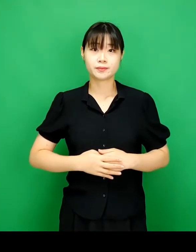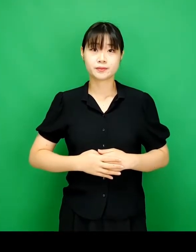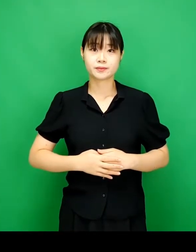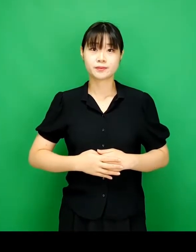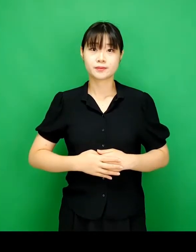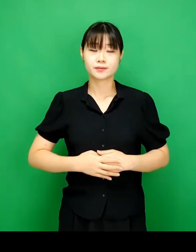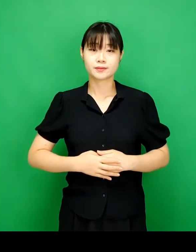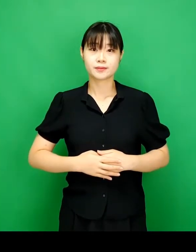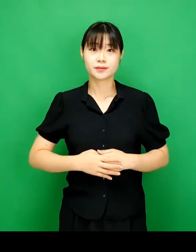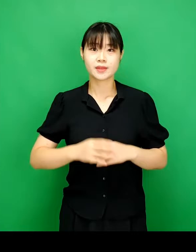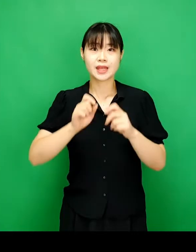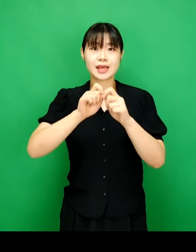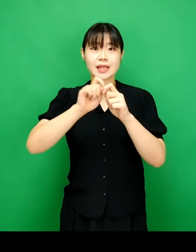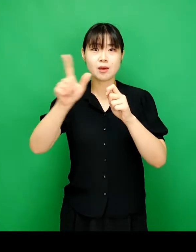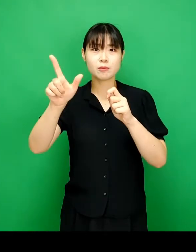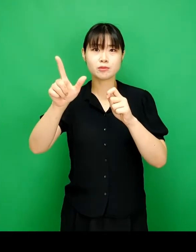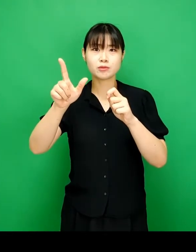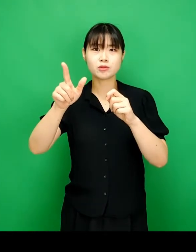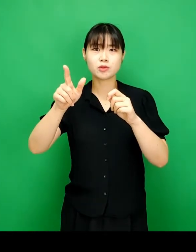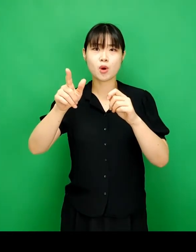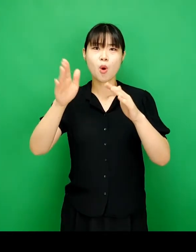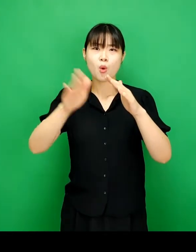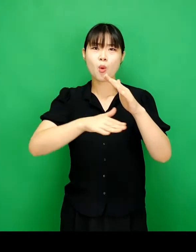작성하는 겁니다.